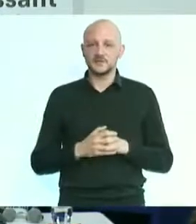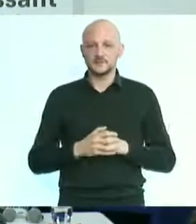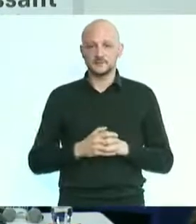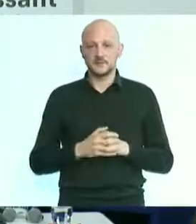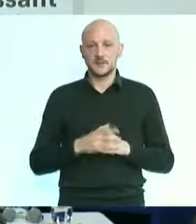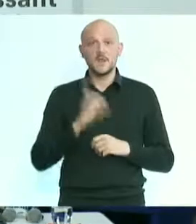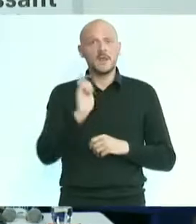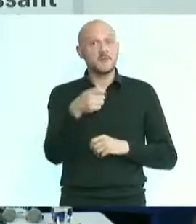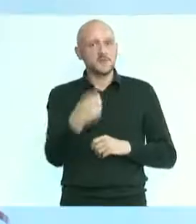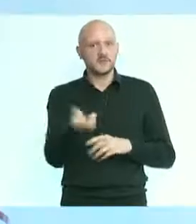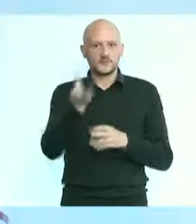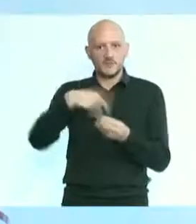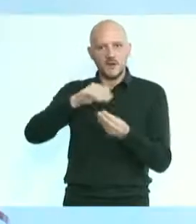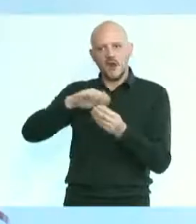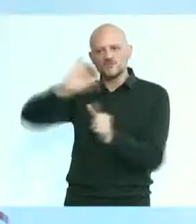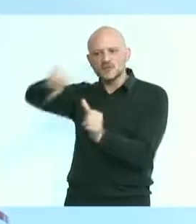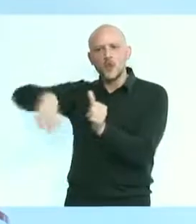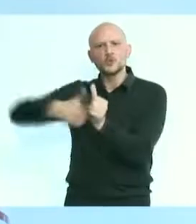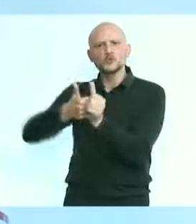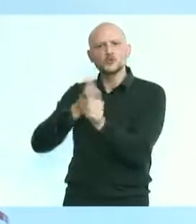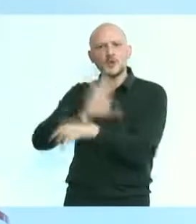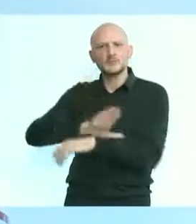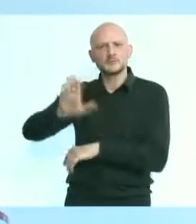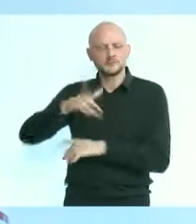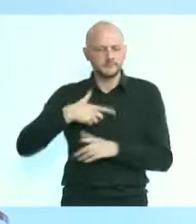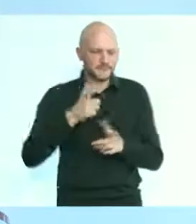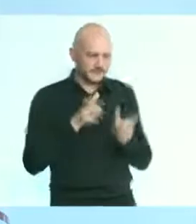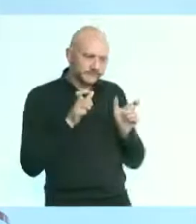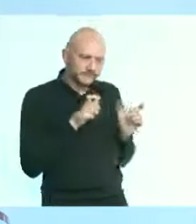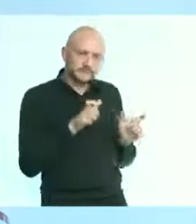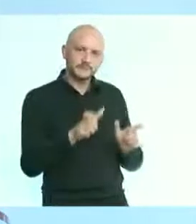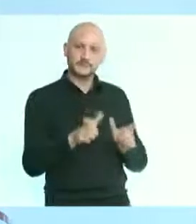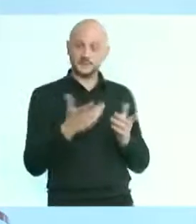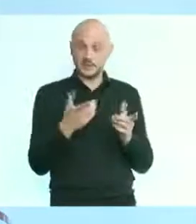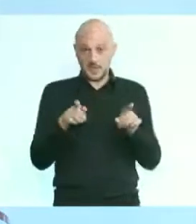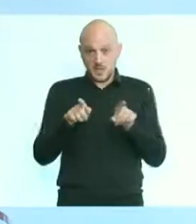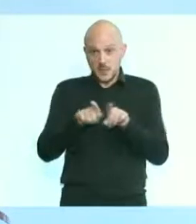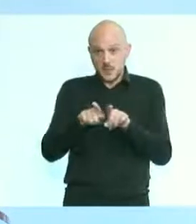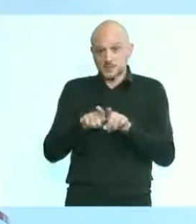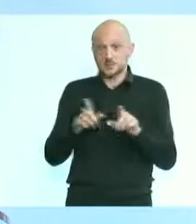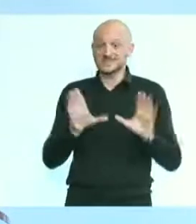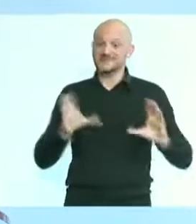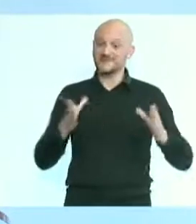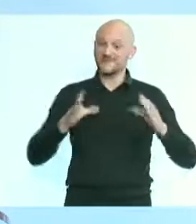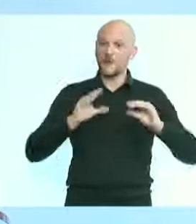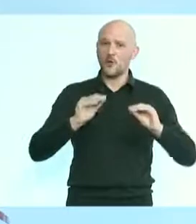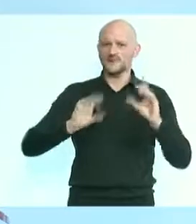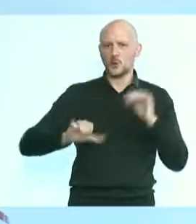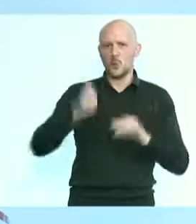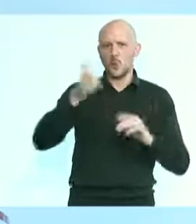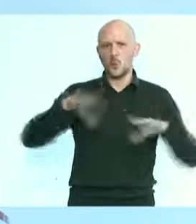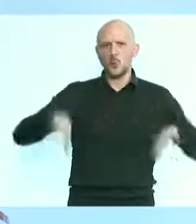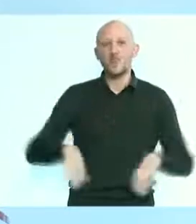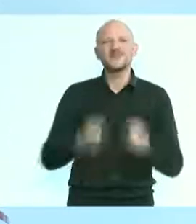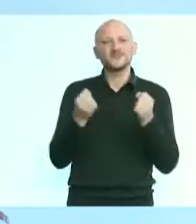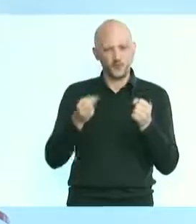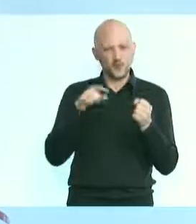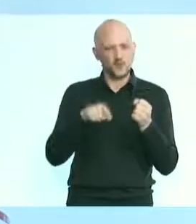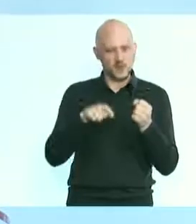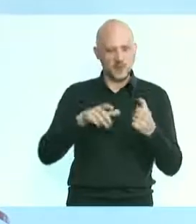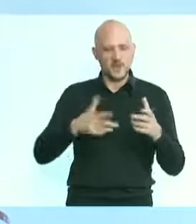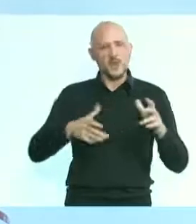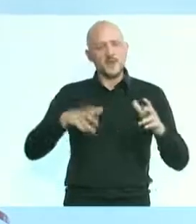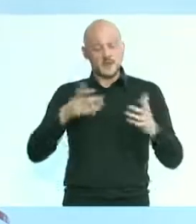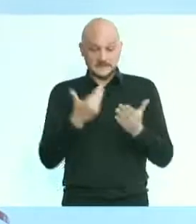dédié, d'une formation civique et citoyenne qui comprend la formation au premier secours et d'une formation, bien sûr, spécifique à cette mission